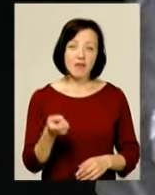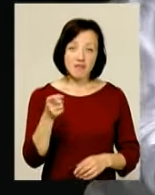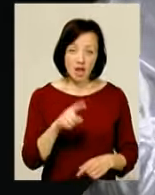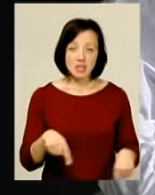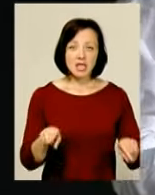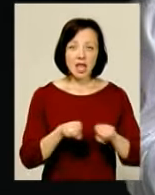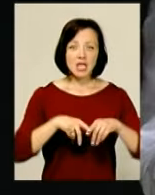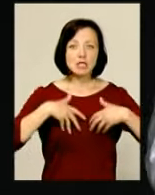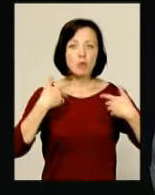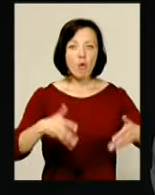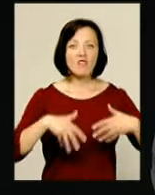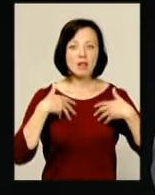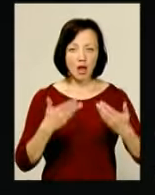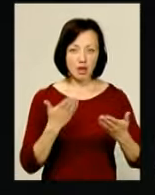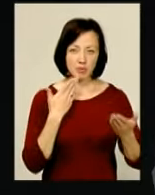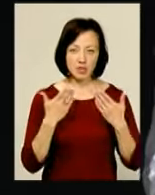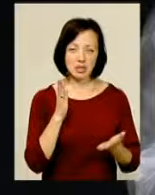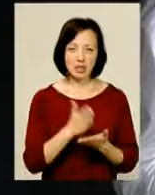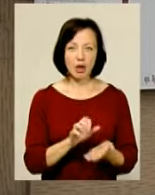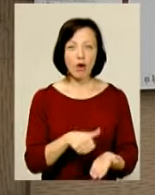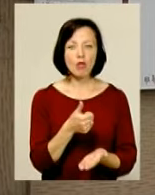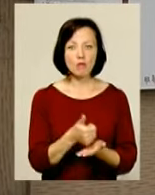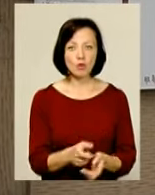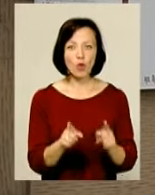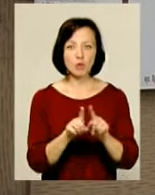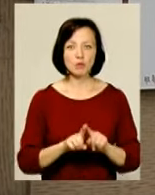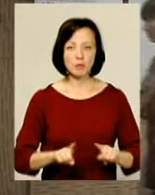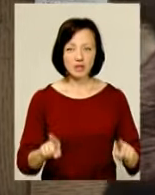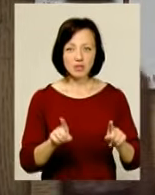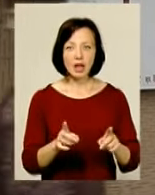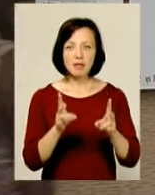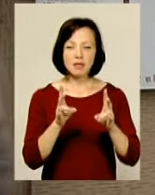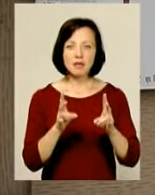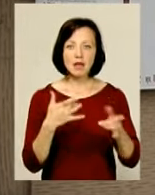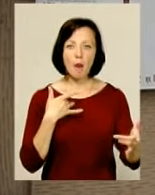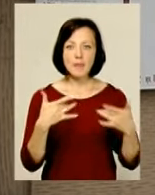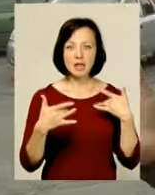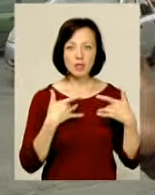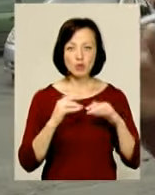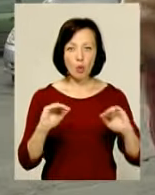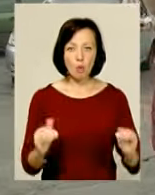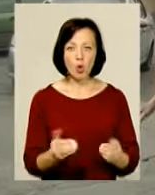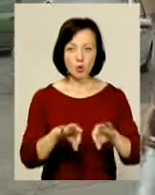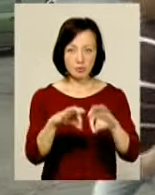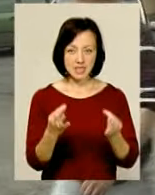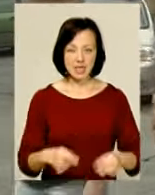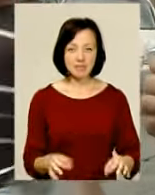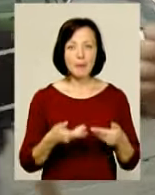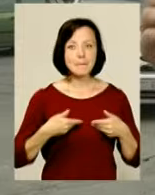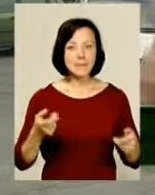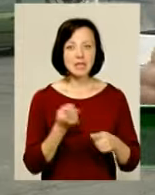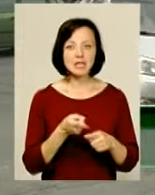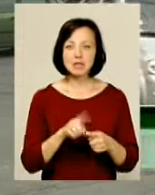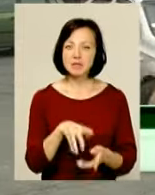такий сповідальний підхід є головною особливістю драматичного мономистецтва. «Ми цим займаємося